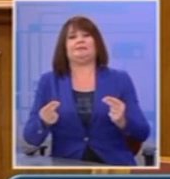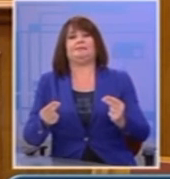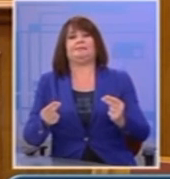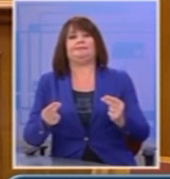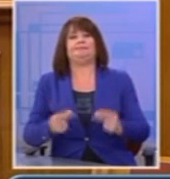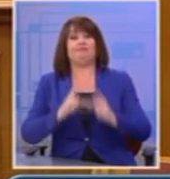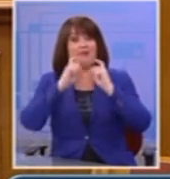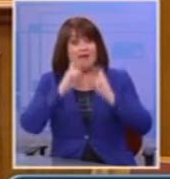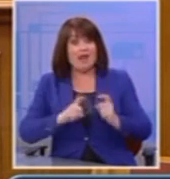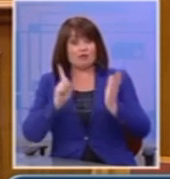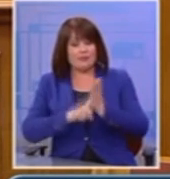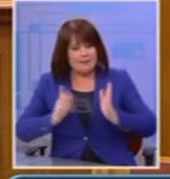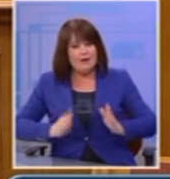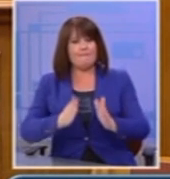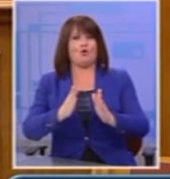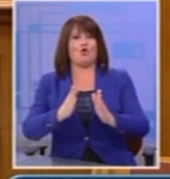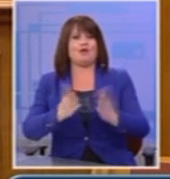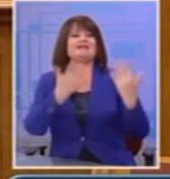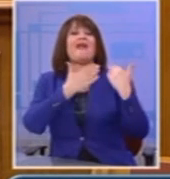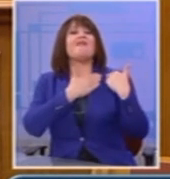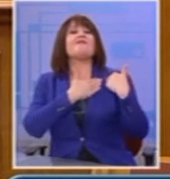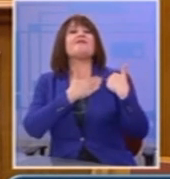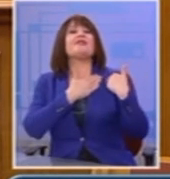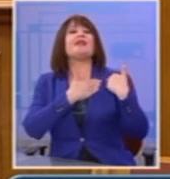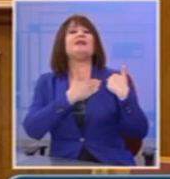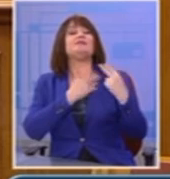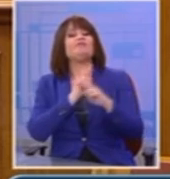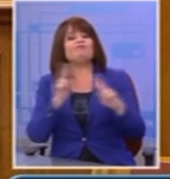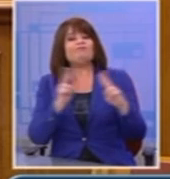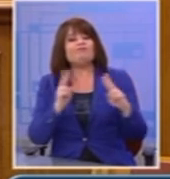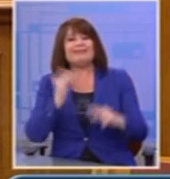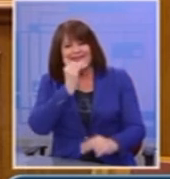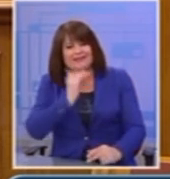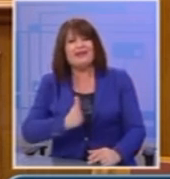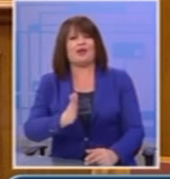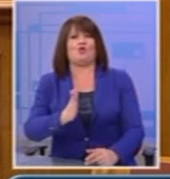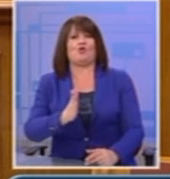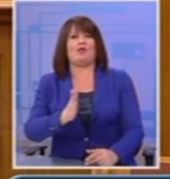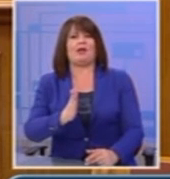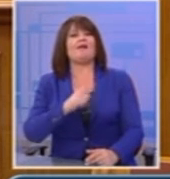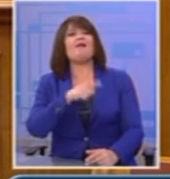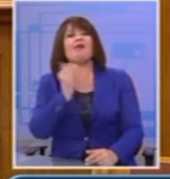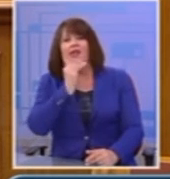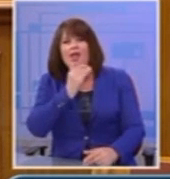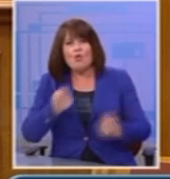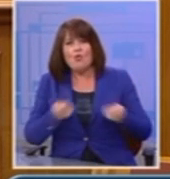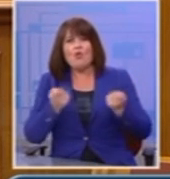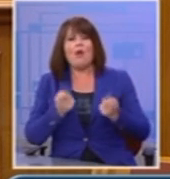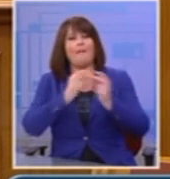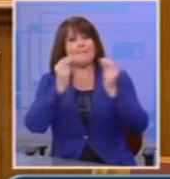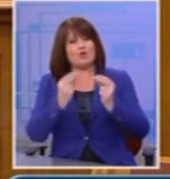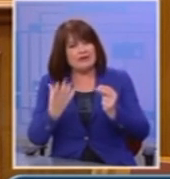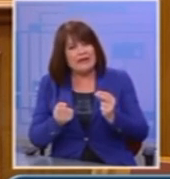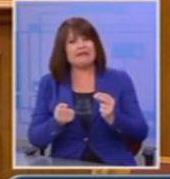Έχετε χρέος να προχωρήσετε με ευθύνη, σαφήνεια και ταχύτητα. Να κινηθείτε γρήγορα,